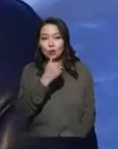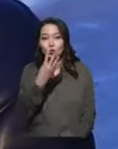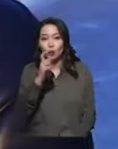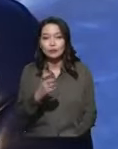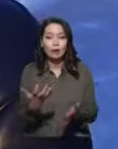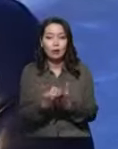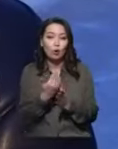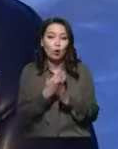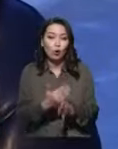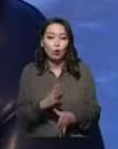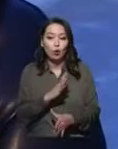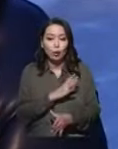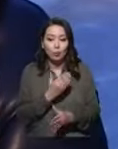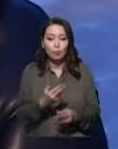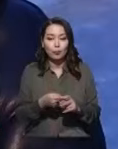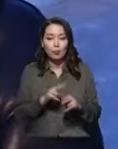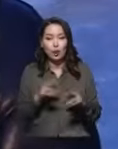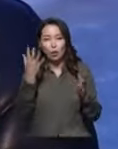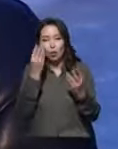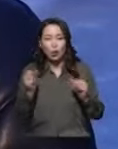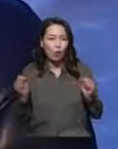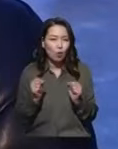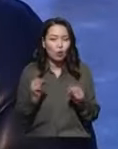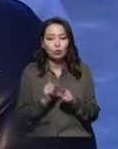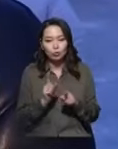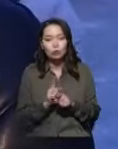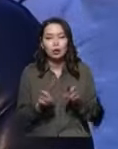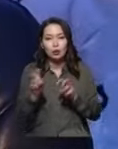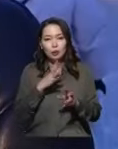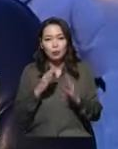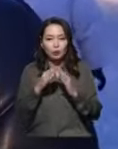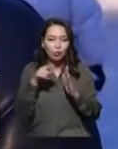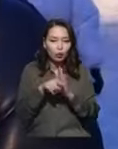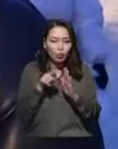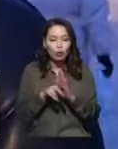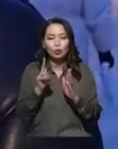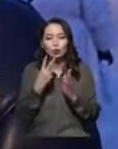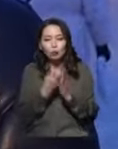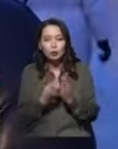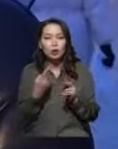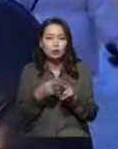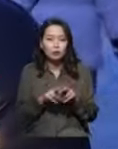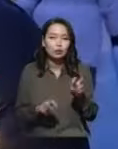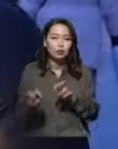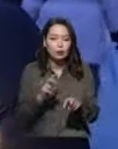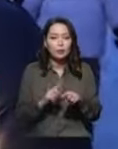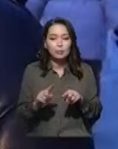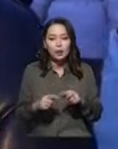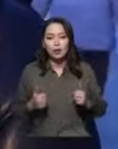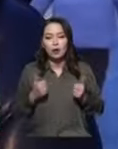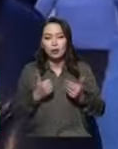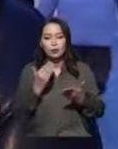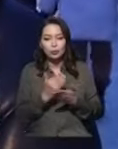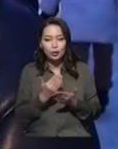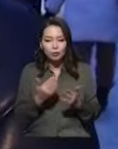табуға көмектестік. Күннің суықтығына қарамастан жеке үйлерді, ғимараттарды аралап, адасқан адамды тез арада іздеуге тырысамыз. Кейін халықтың